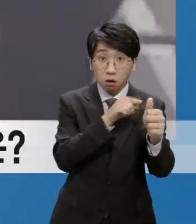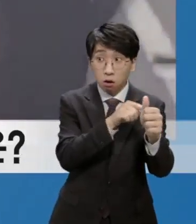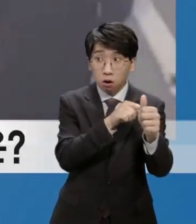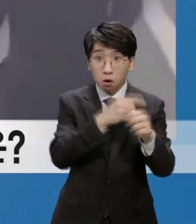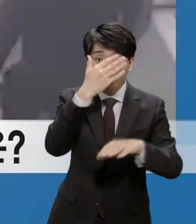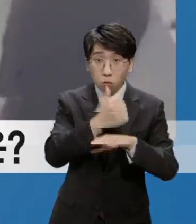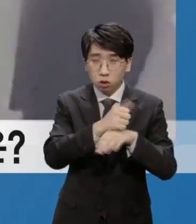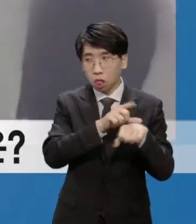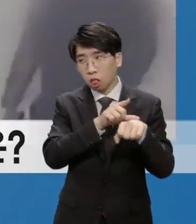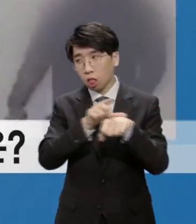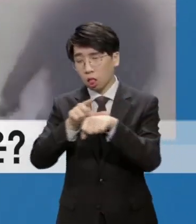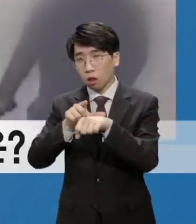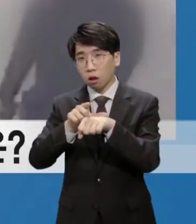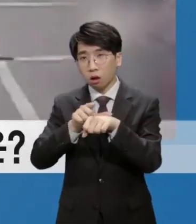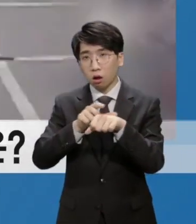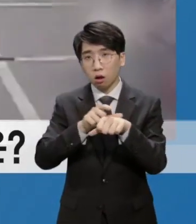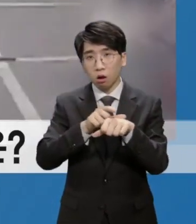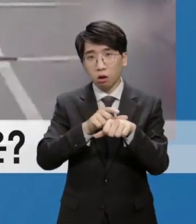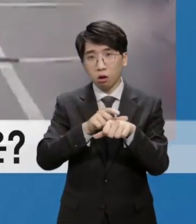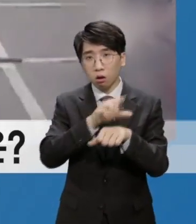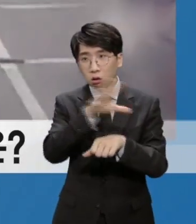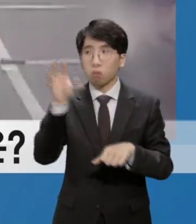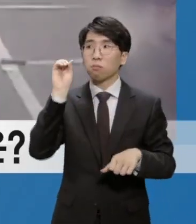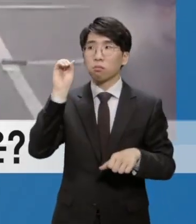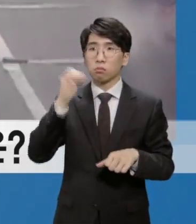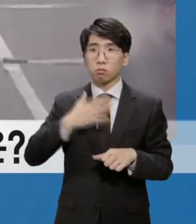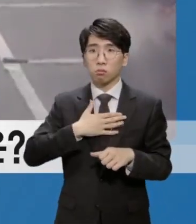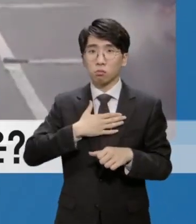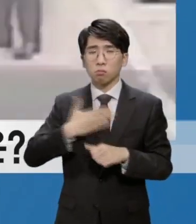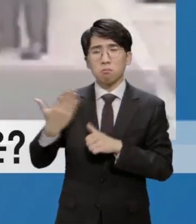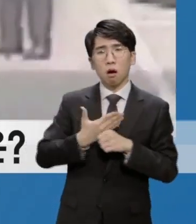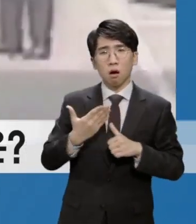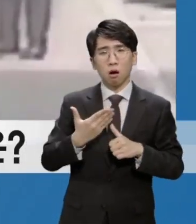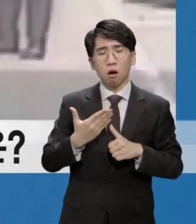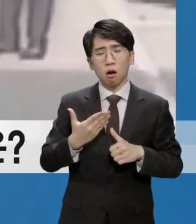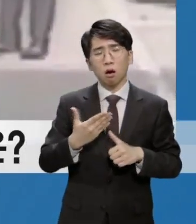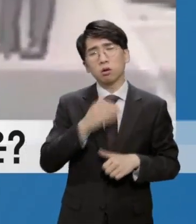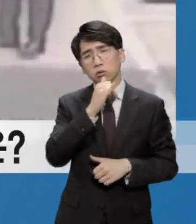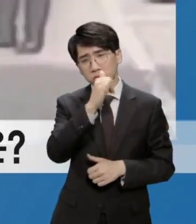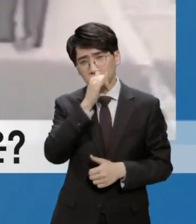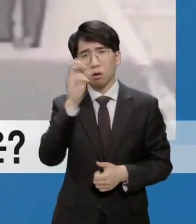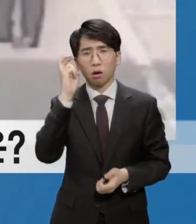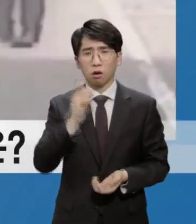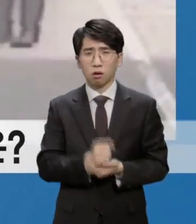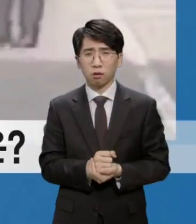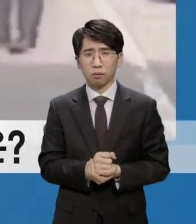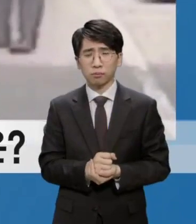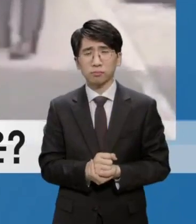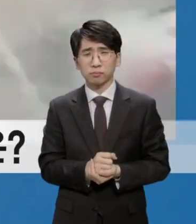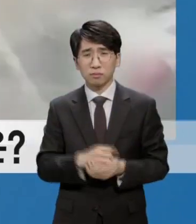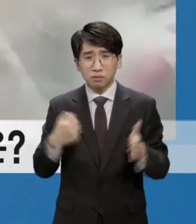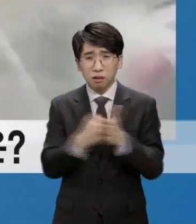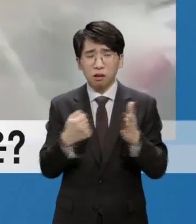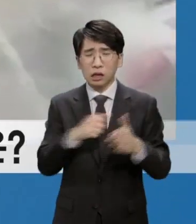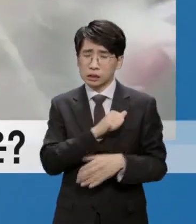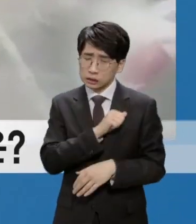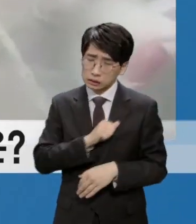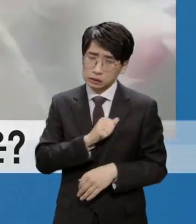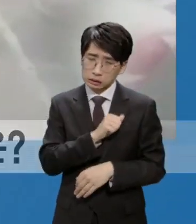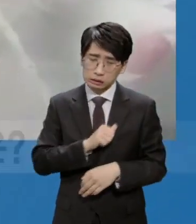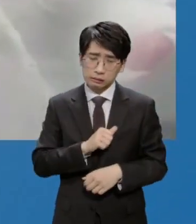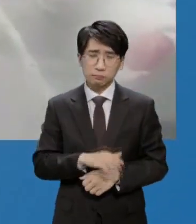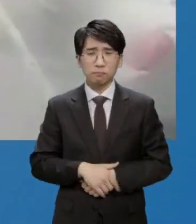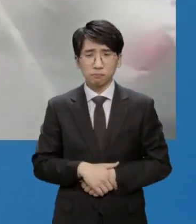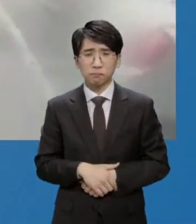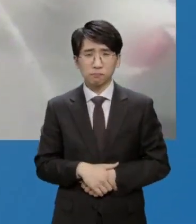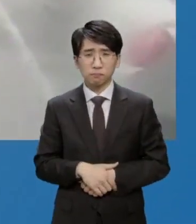부당한 지시가 있더라도 꾹꾹 참고 계속 근무하시다 보니까 여러 가지 힘드신 부분들이 네. 있는 거죠. 방금 말씀하신 그런